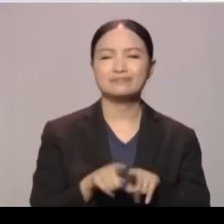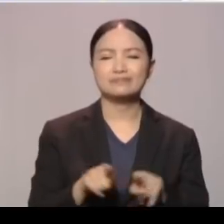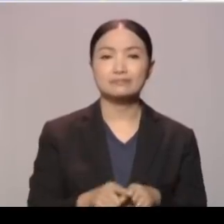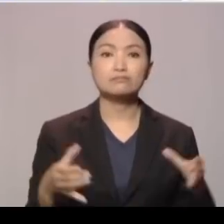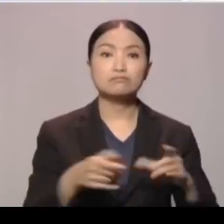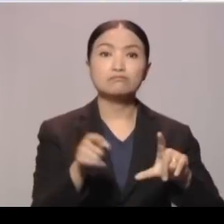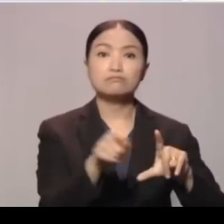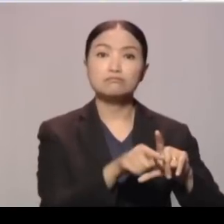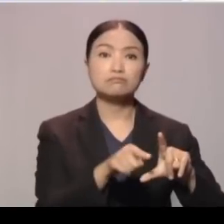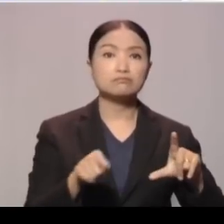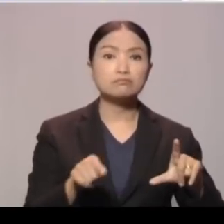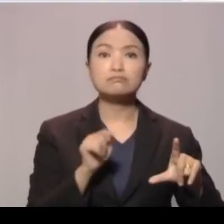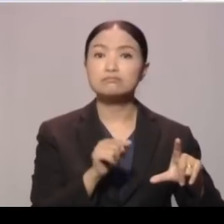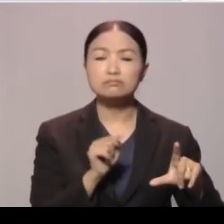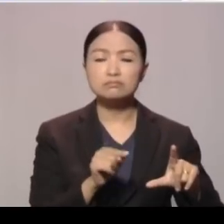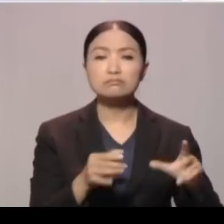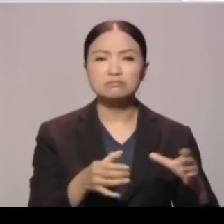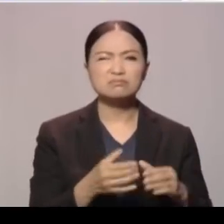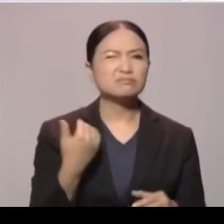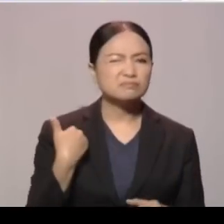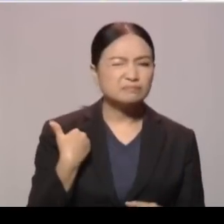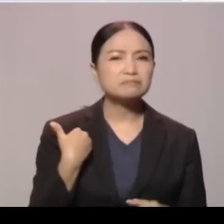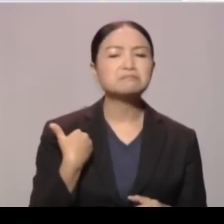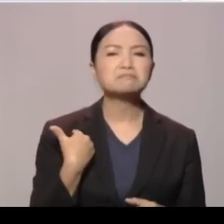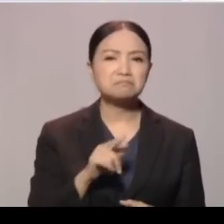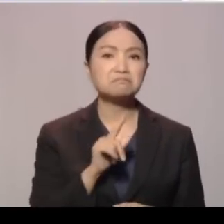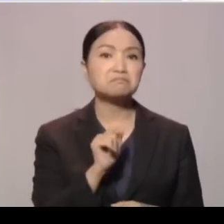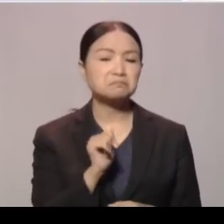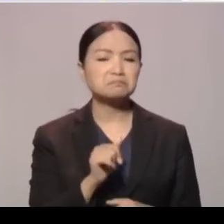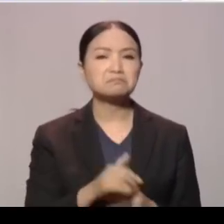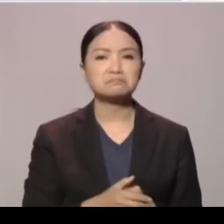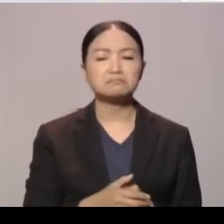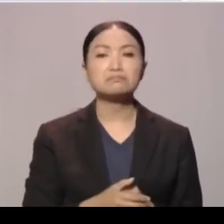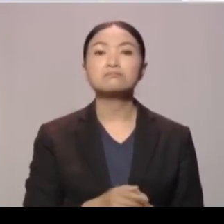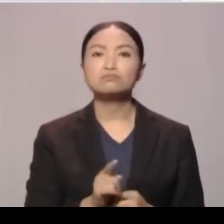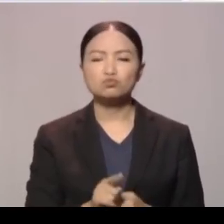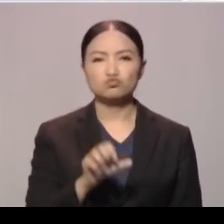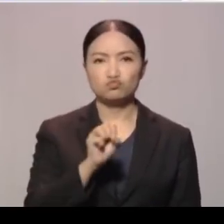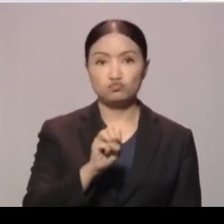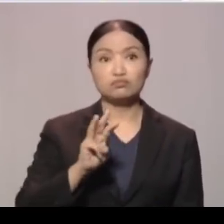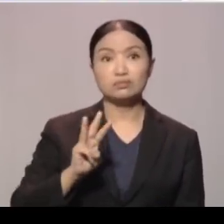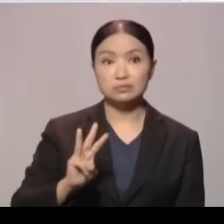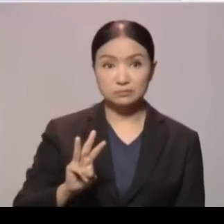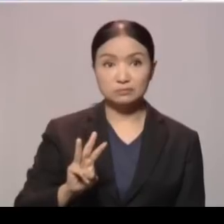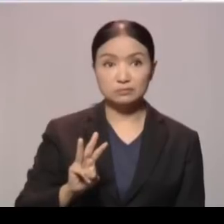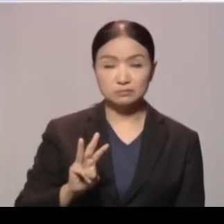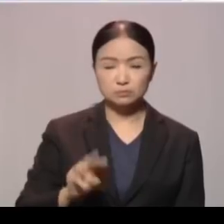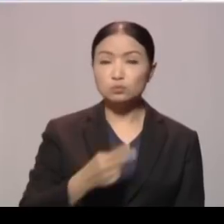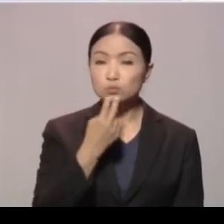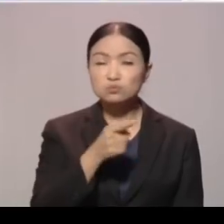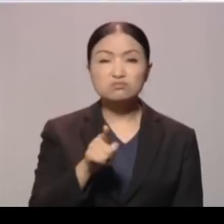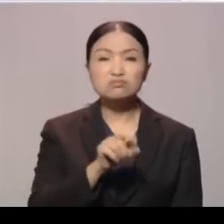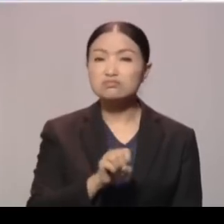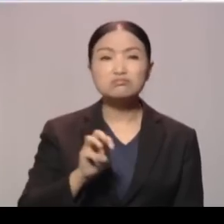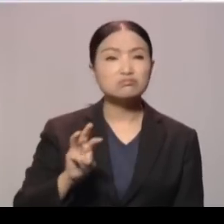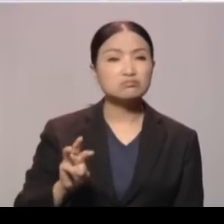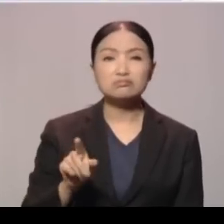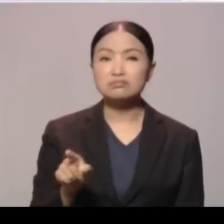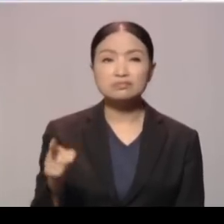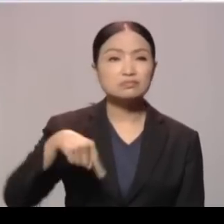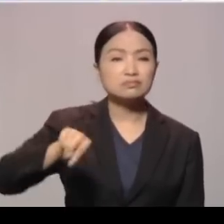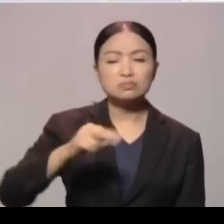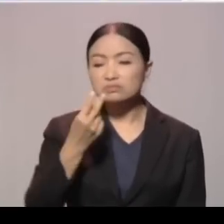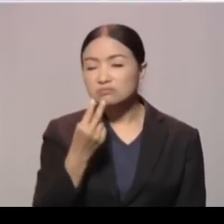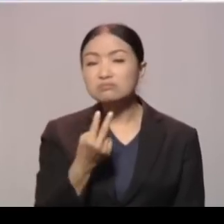ไกลยังมีนะฮะเงื่อนไขหลักนะครับที่จะได้เป็นรัฐบาลก็คือสว ซึ่งถ้าเราดูท่าทีสวก็คงนะ